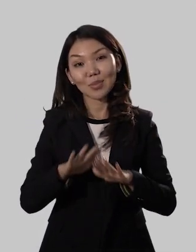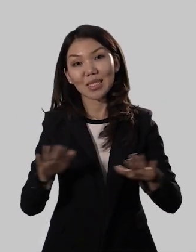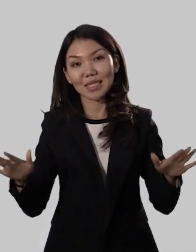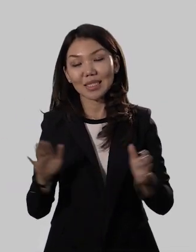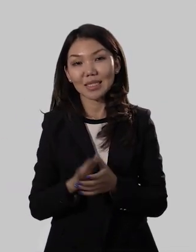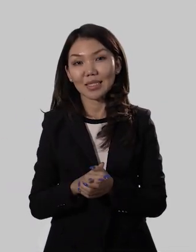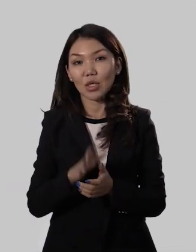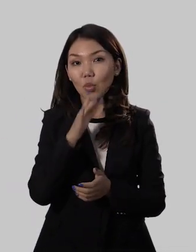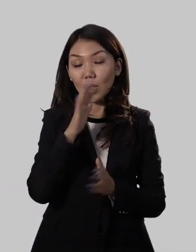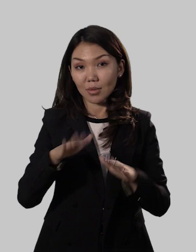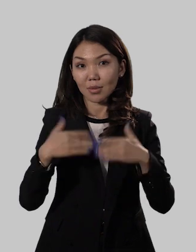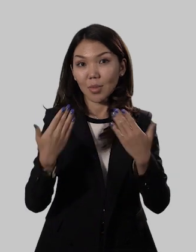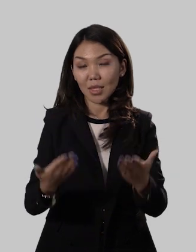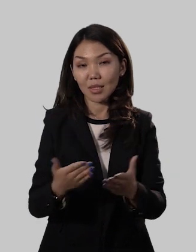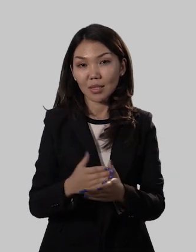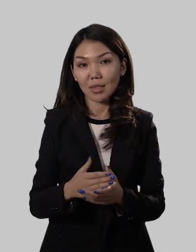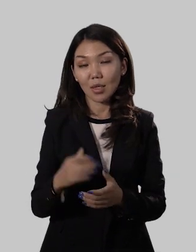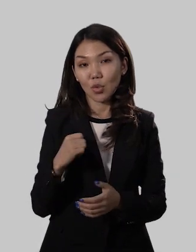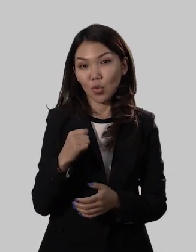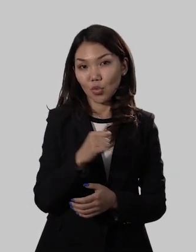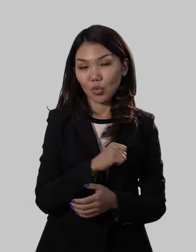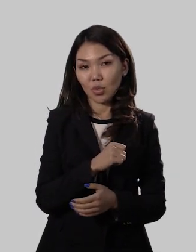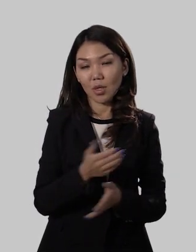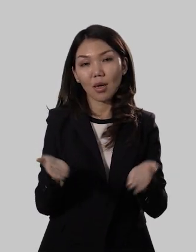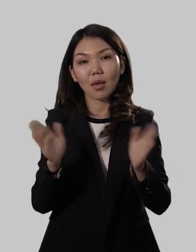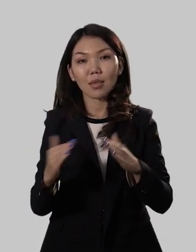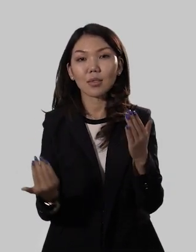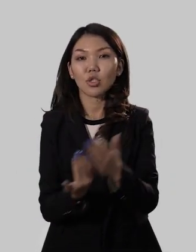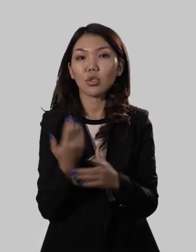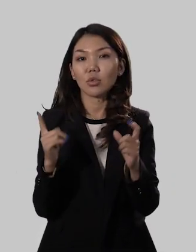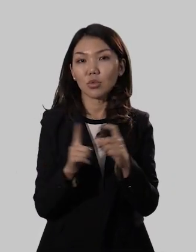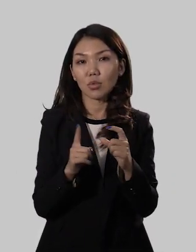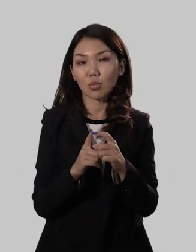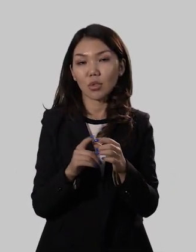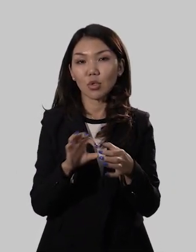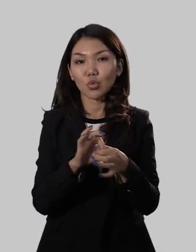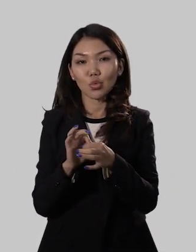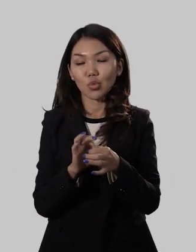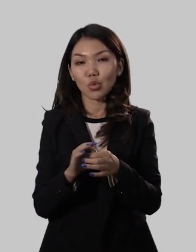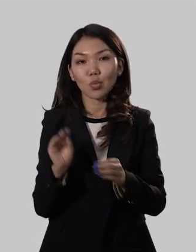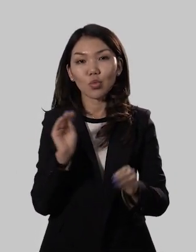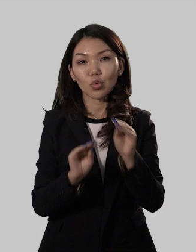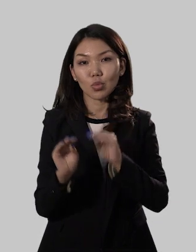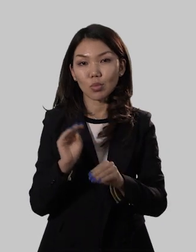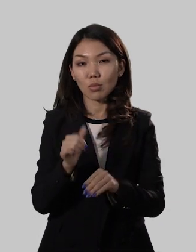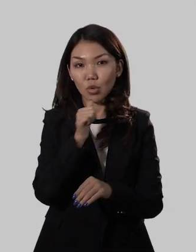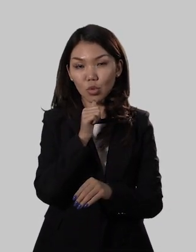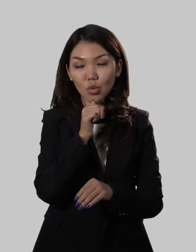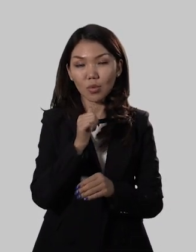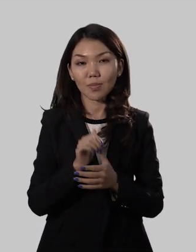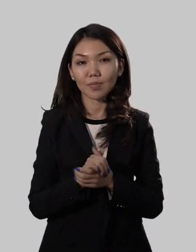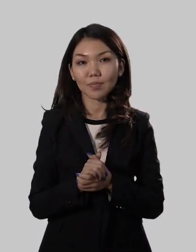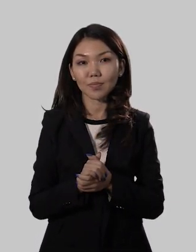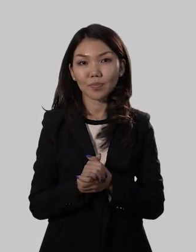Балдар, убакыт берейин, өзүңөр калган жаңы сөздөр менен сүйлөм түзүп көргүлө.